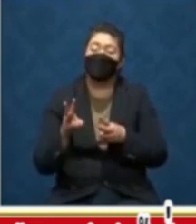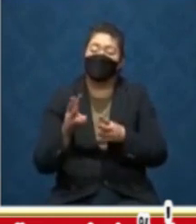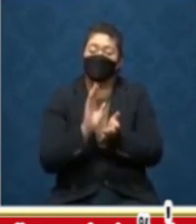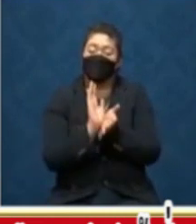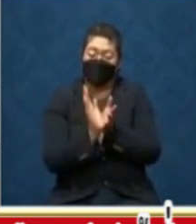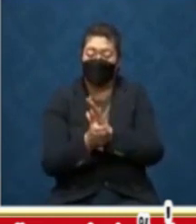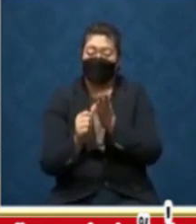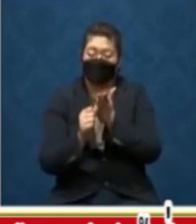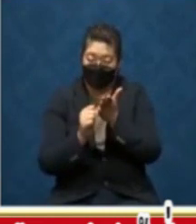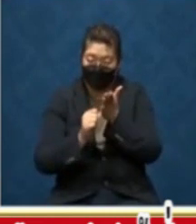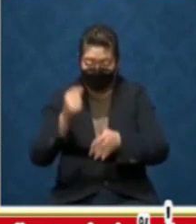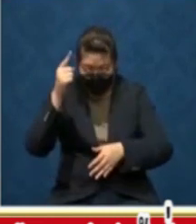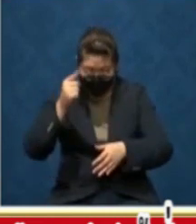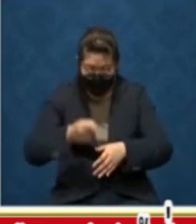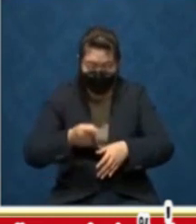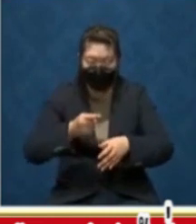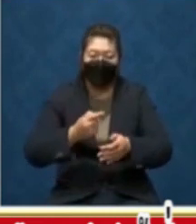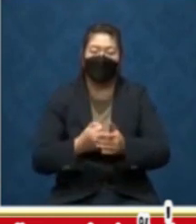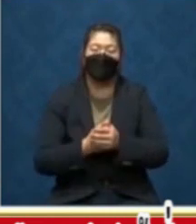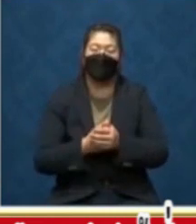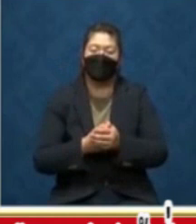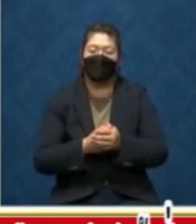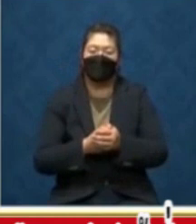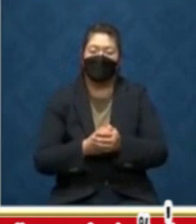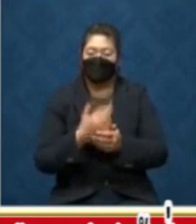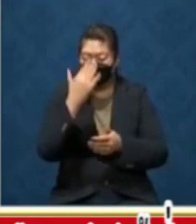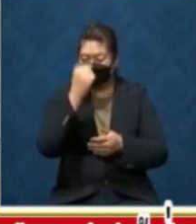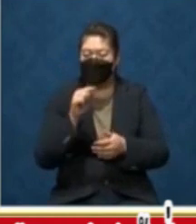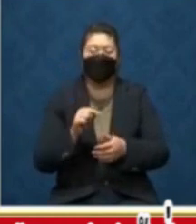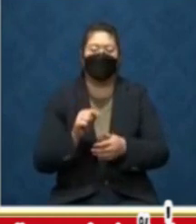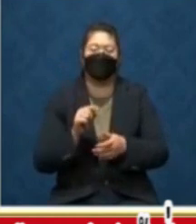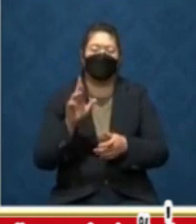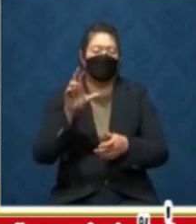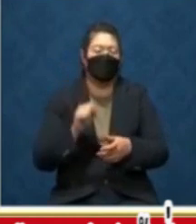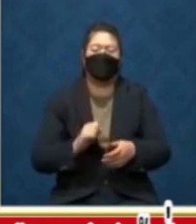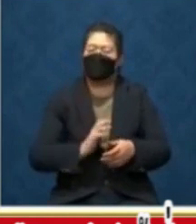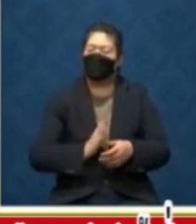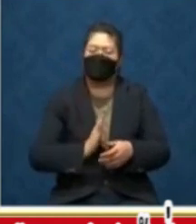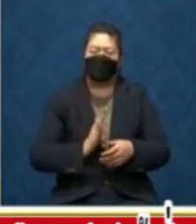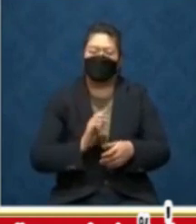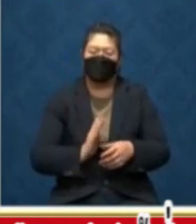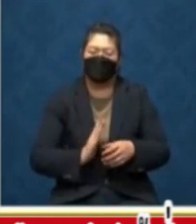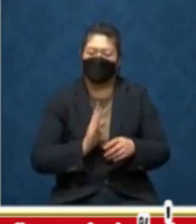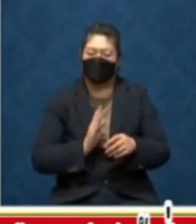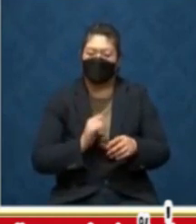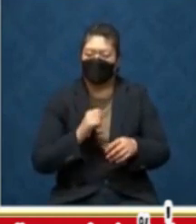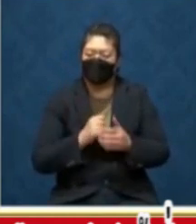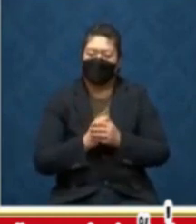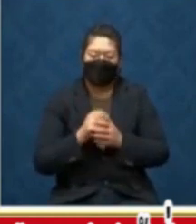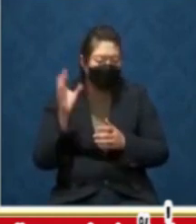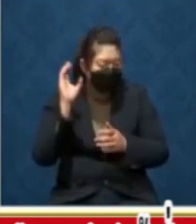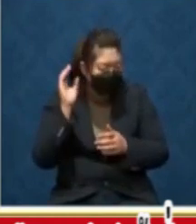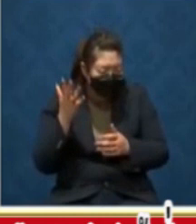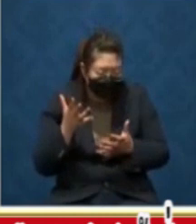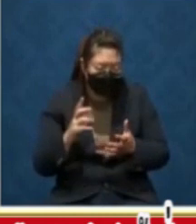ไม่ฉะนั้นแล้วนี่สภาเราจะไม่ศักดิ์สิทธิ์สภาเราจะเป็นที่พึ่งไม่ได้ปัญหา